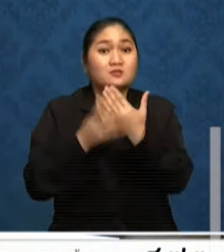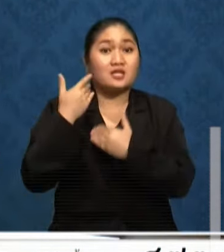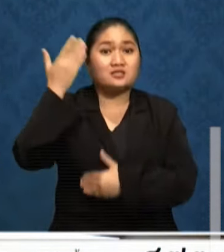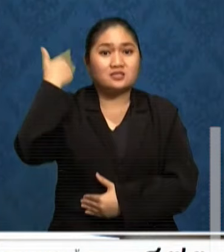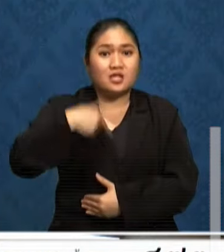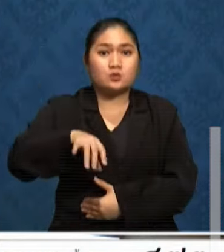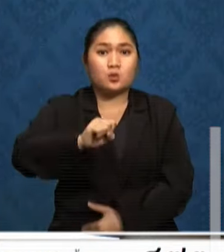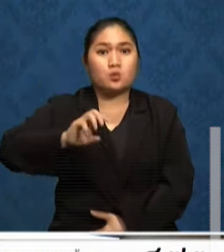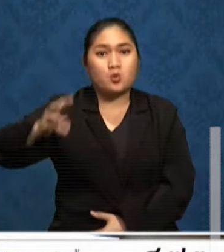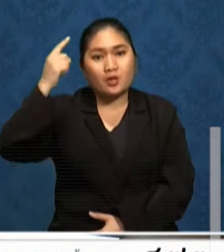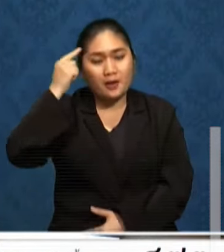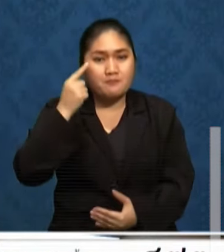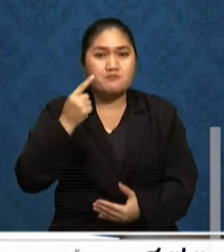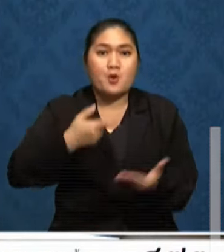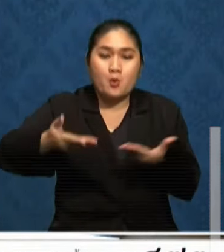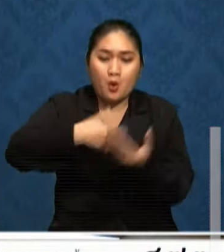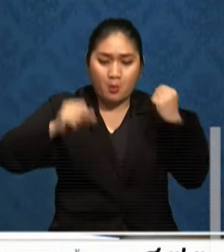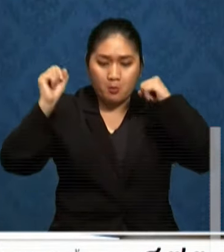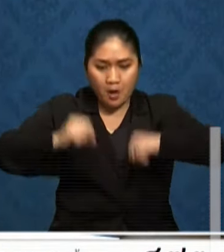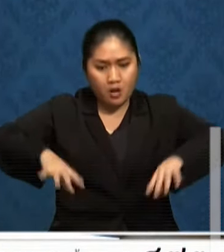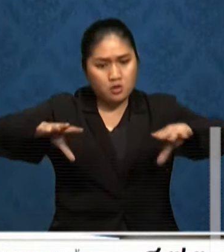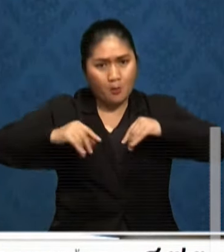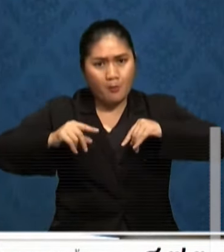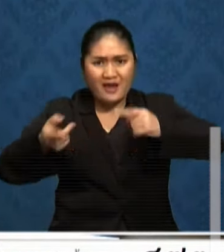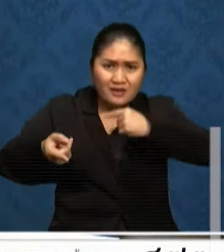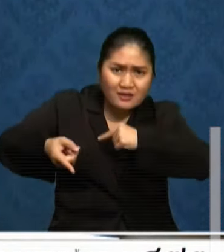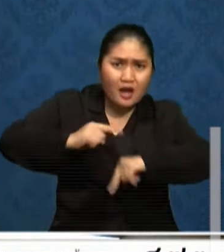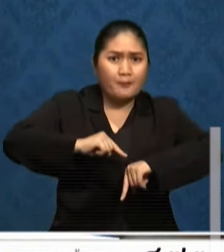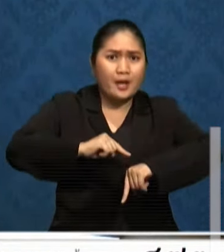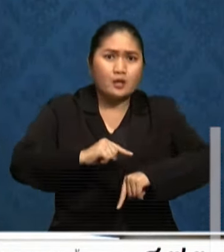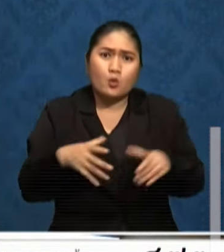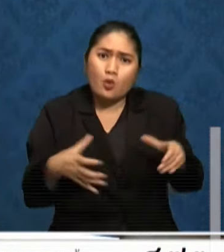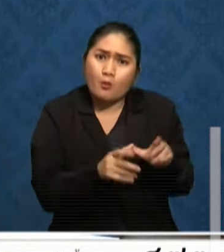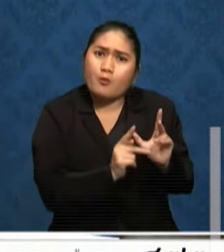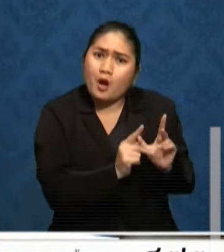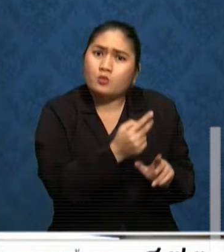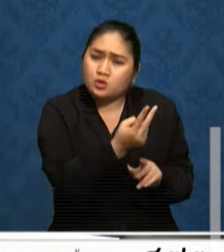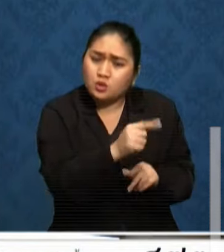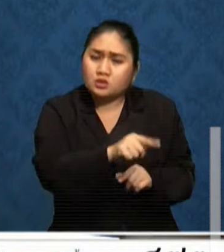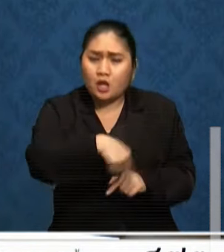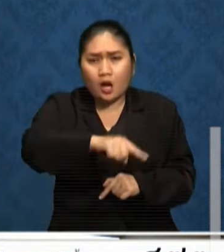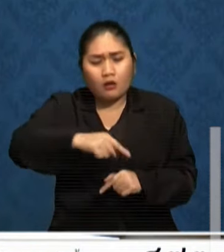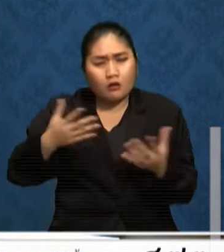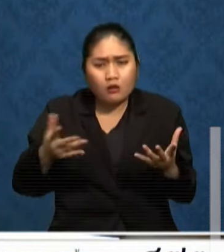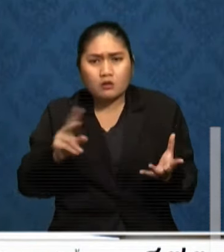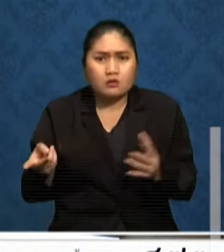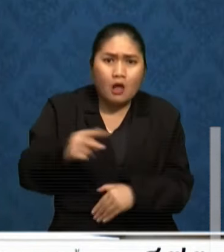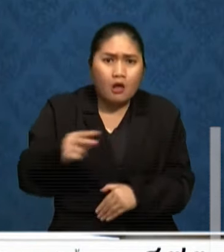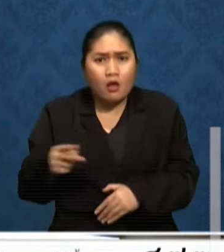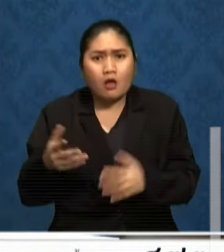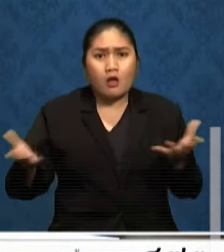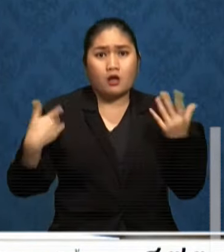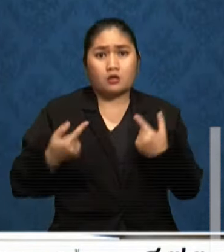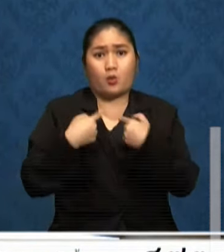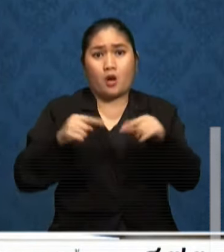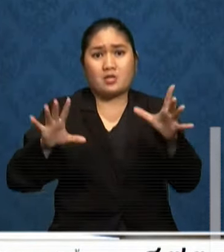จทางวธิษภานั้นกได้มีมติเหชอบให้กลบไปใช้กรริการเสียงขางมาก 2 ชาหอวา Double Majorityสำหปชามติที่